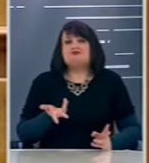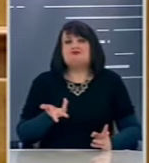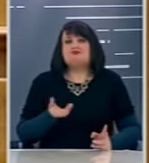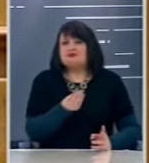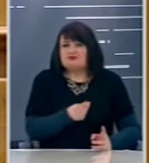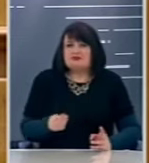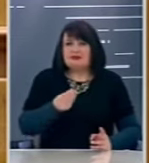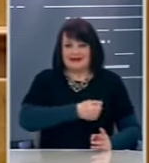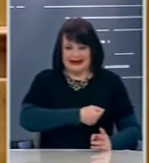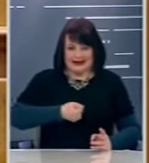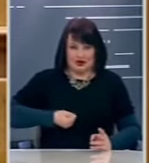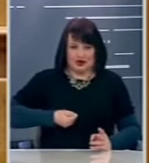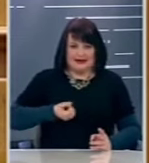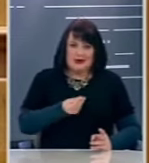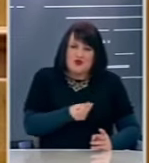υπέρβασης της λιτότητας και